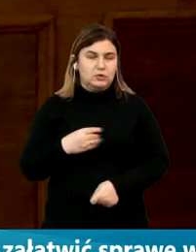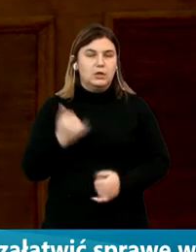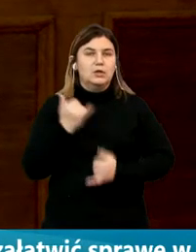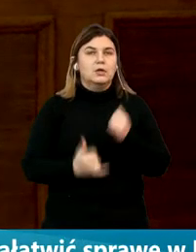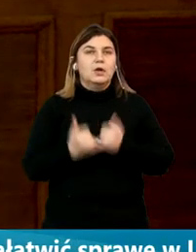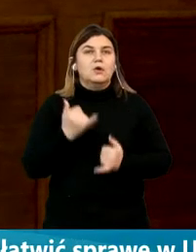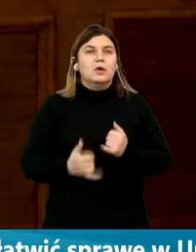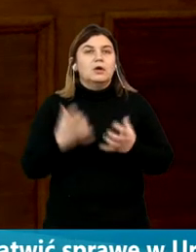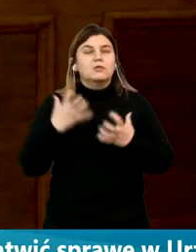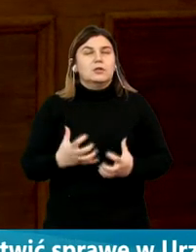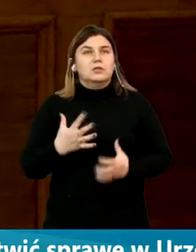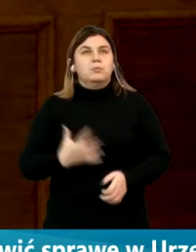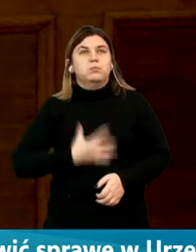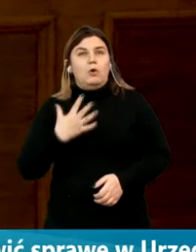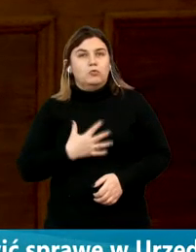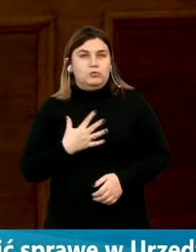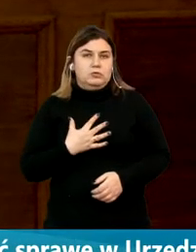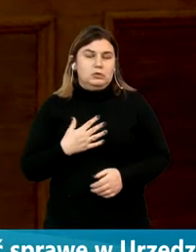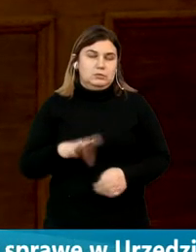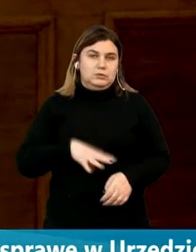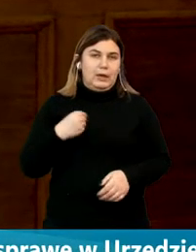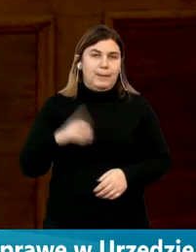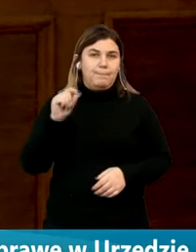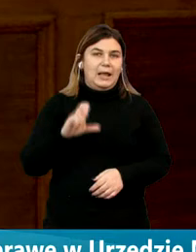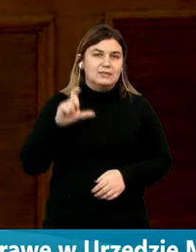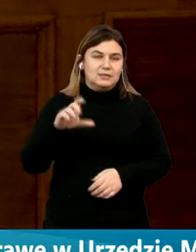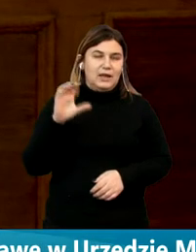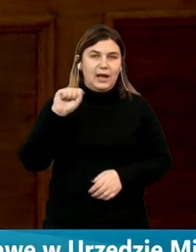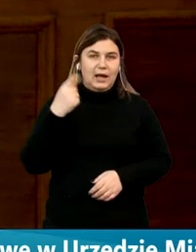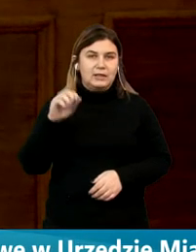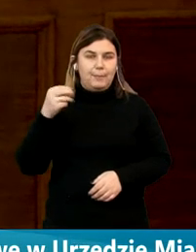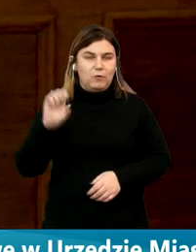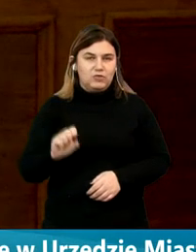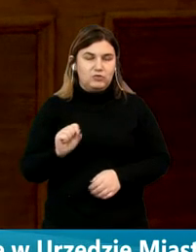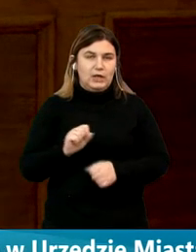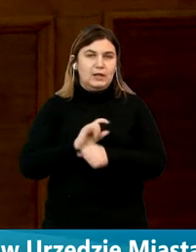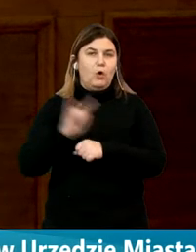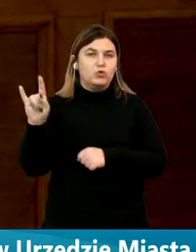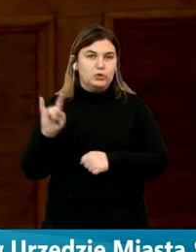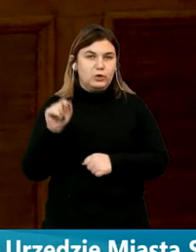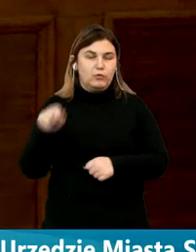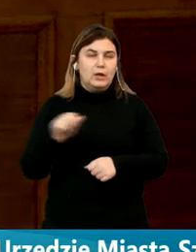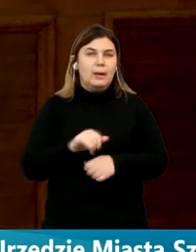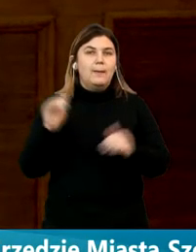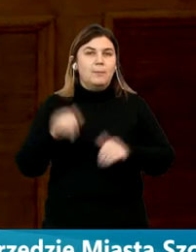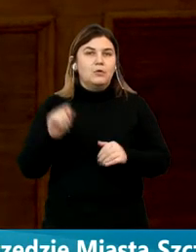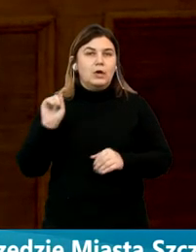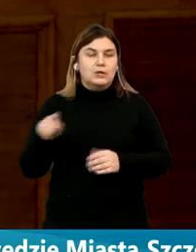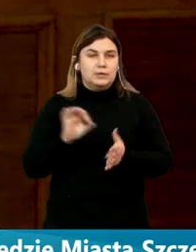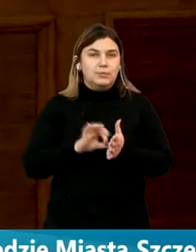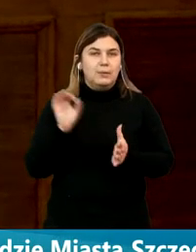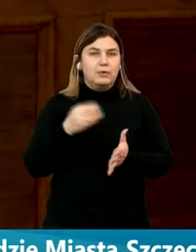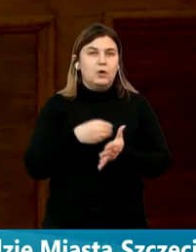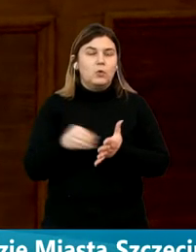poczuć nastrój, zapraszam na plac Adamowicza, na plac Lotników. Można tam na pewno kupić